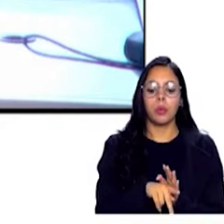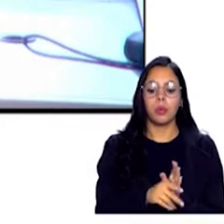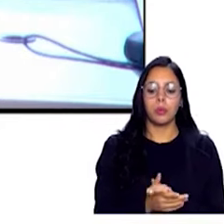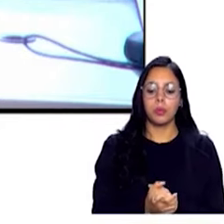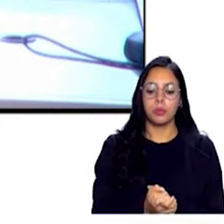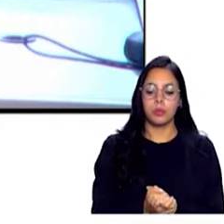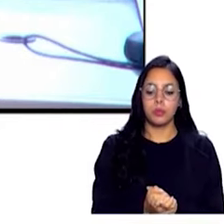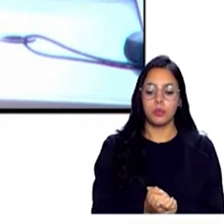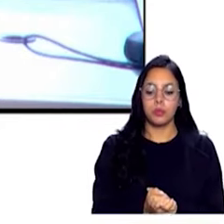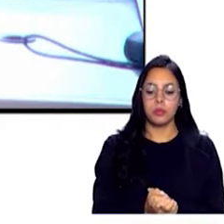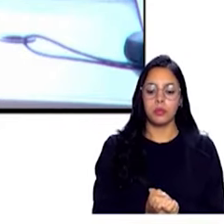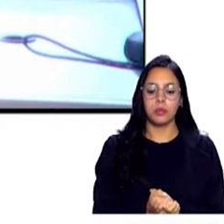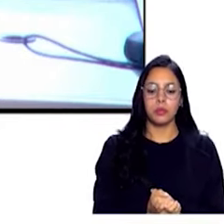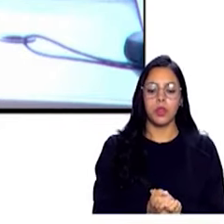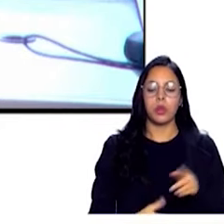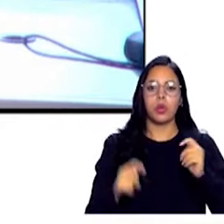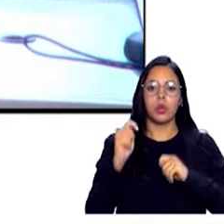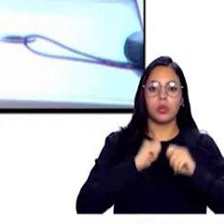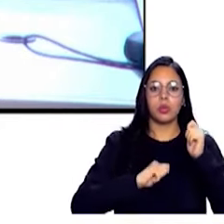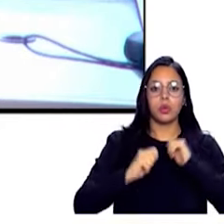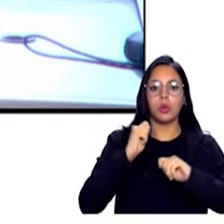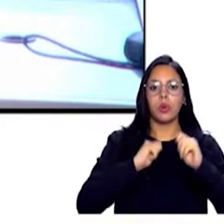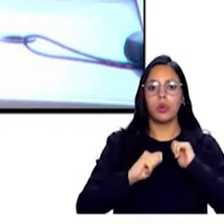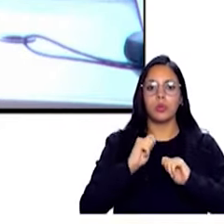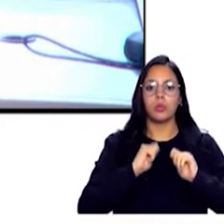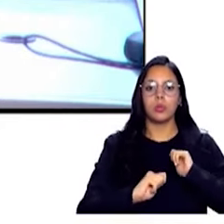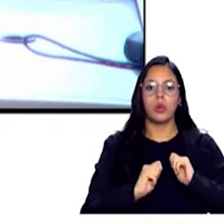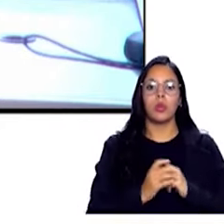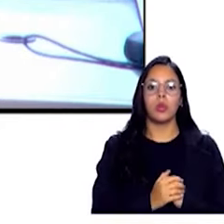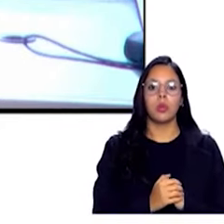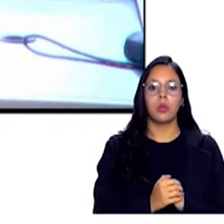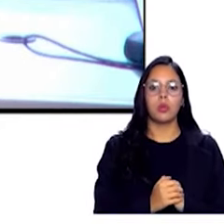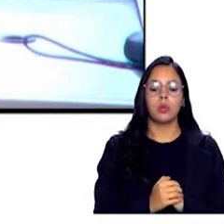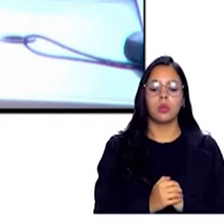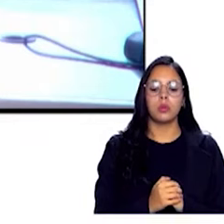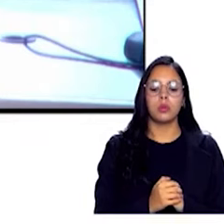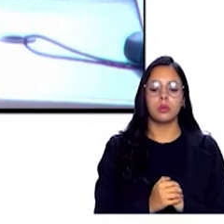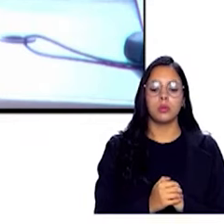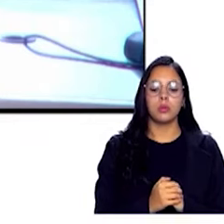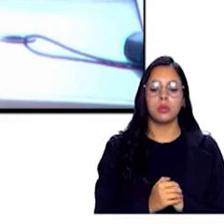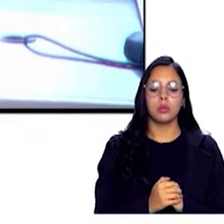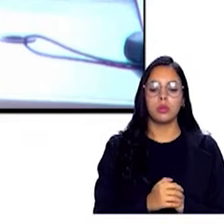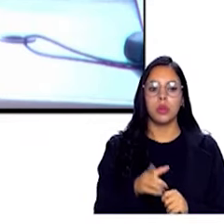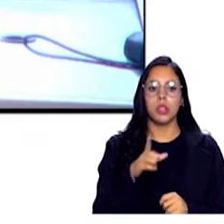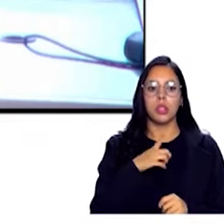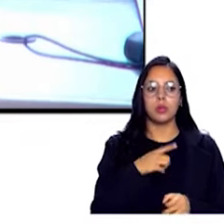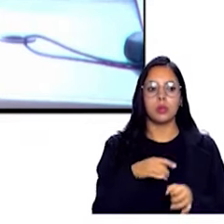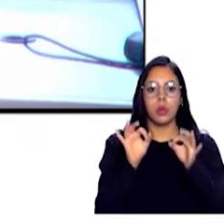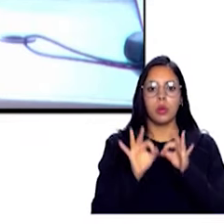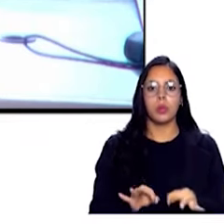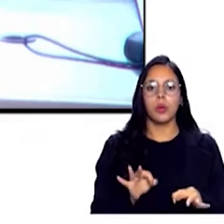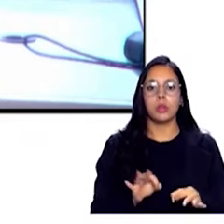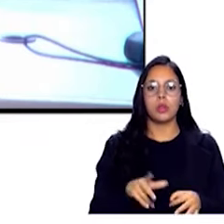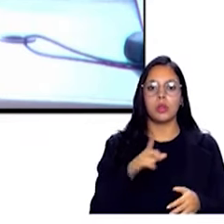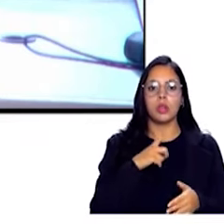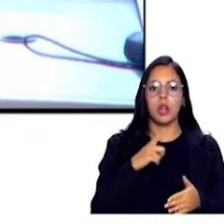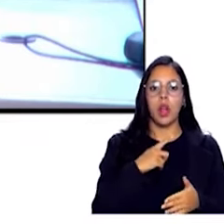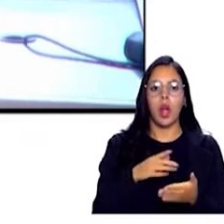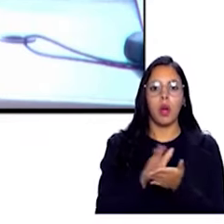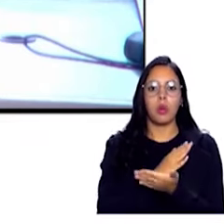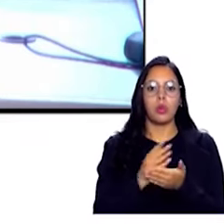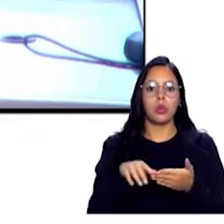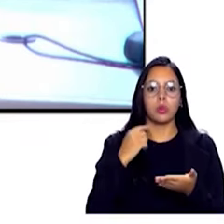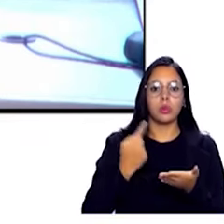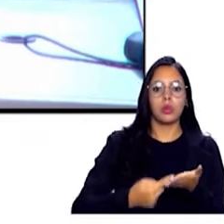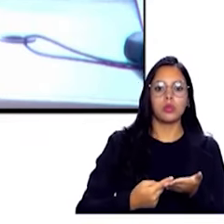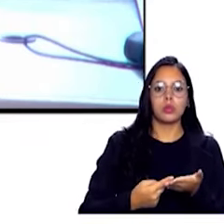éventuellement pourquoi pas filme les audiences à la cour de cassation développe les opinion séparé et cetera